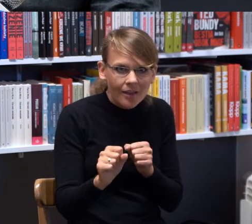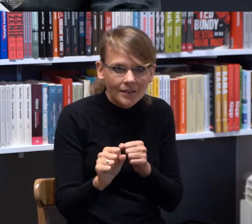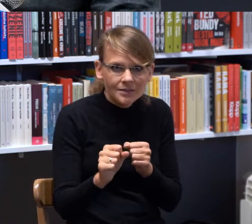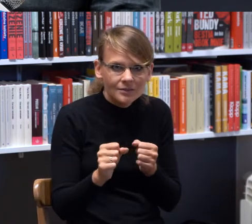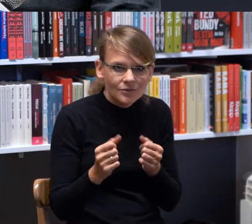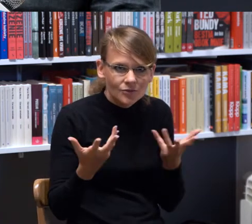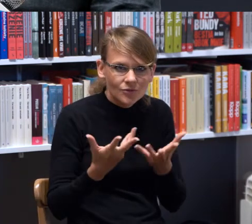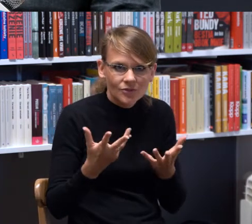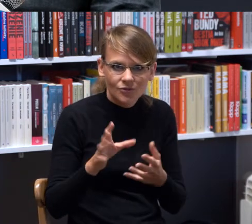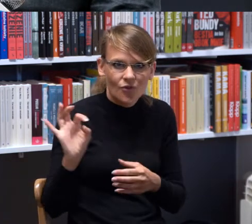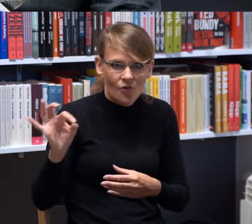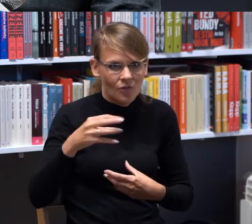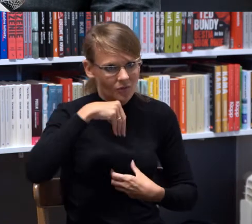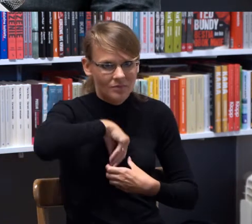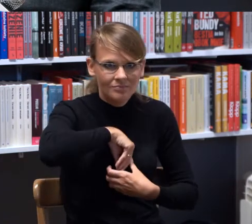dnie Pani duszy